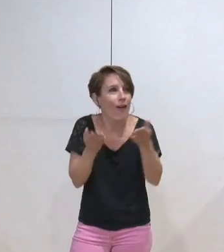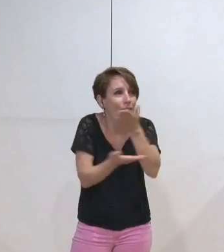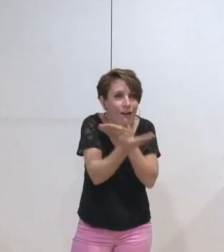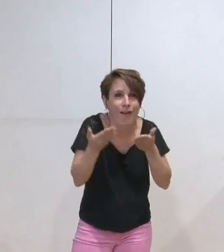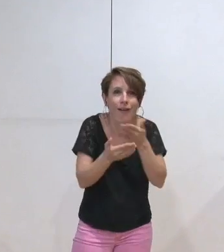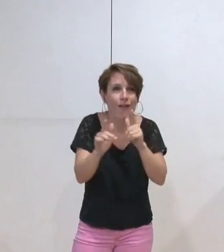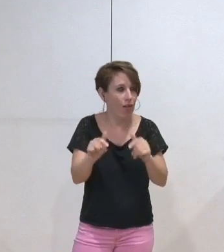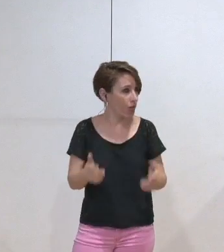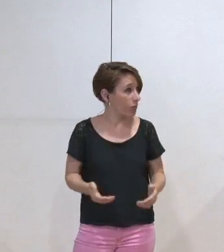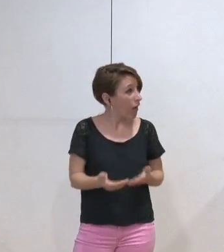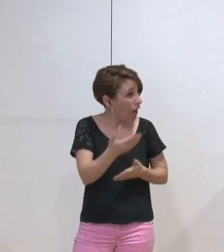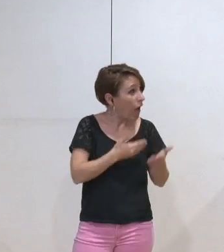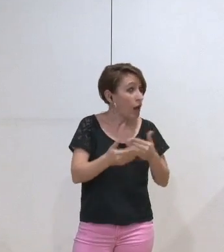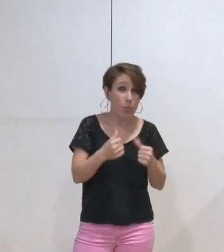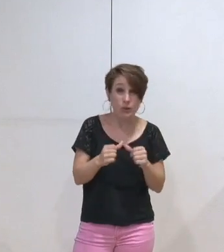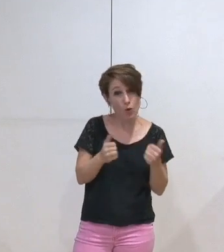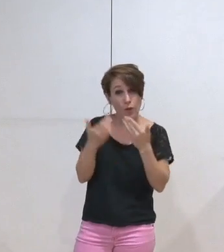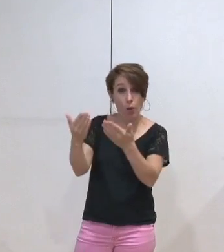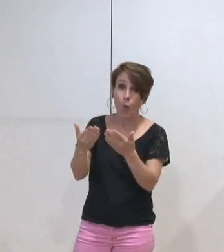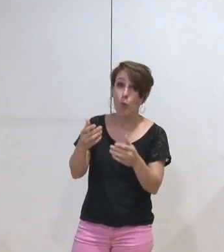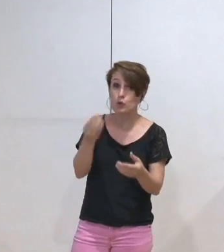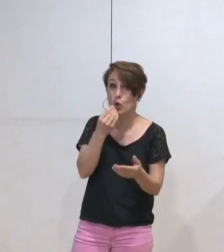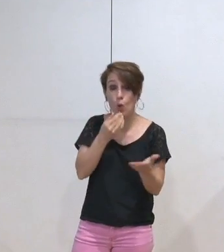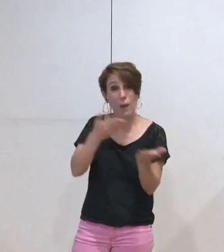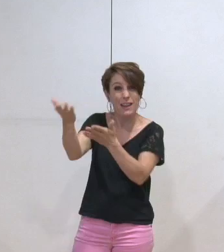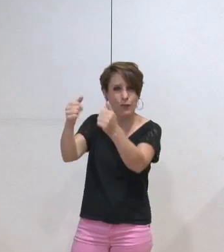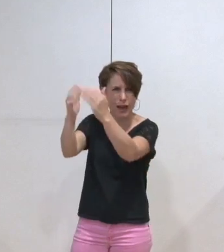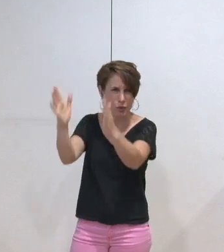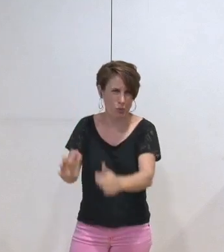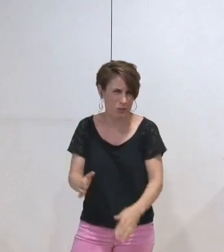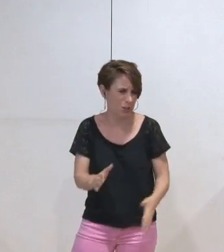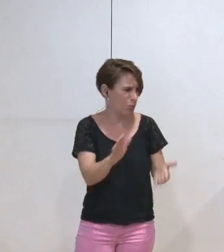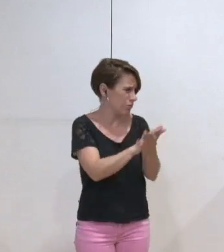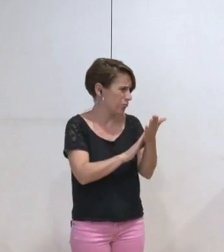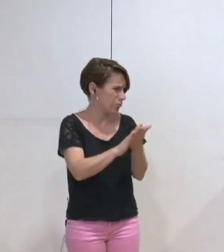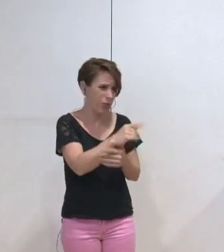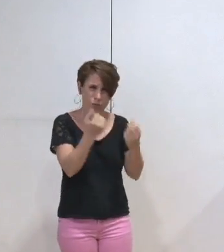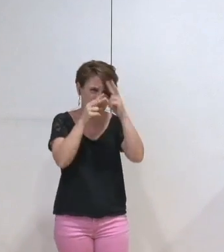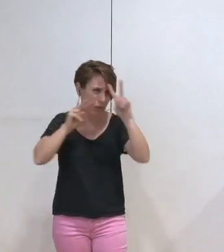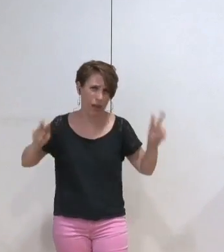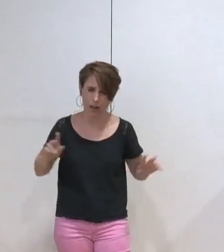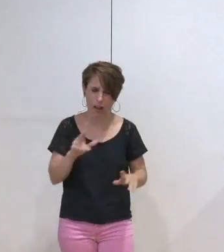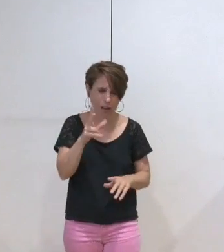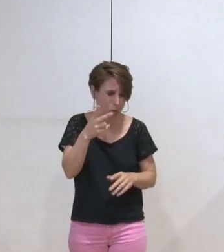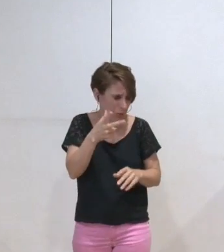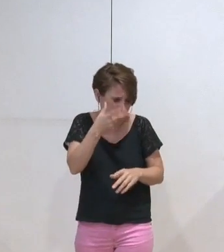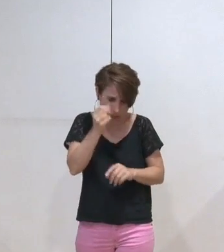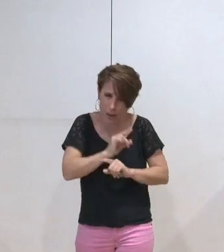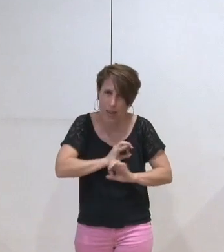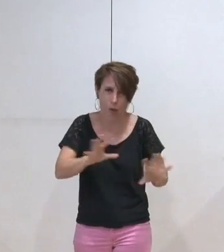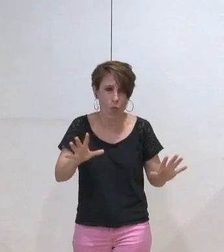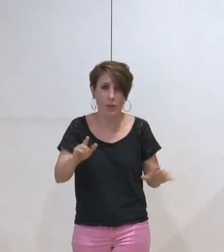des des repas livré à à domicile preuve que vous ne comprenez pas grand-chose au problème laissant ainsi des personnes âgées isolées et parfois